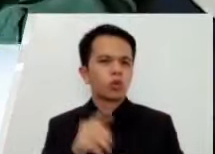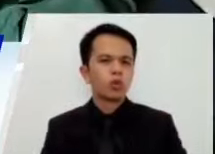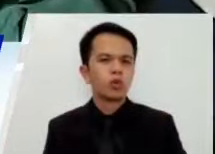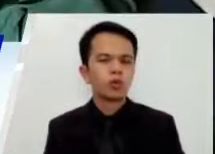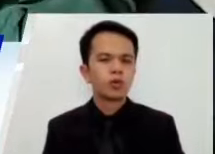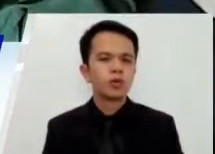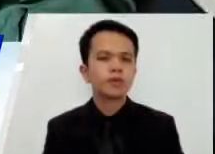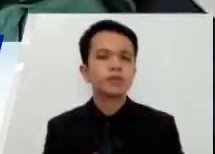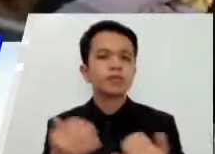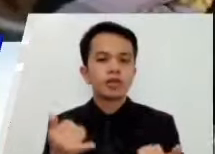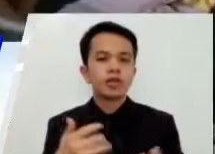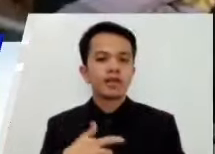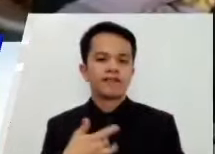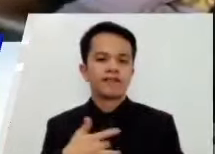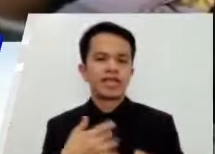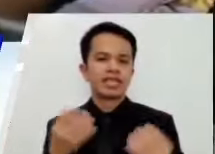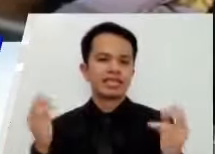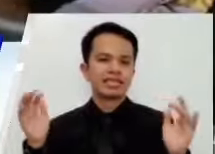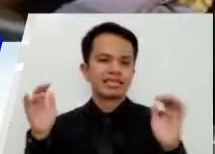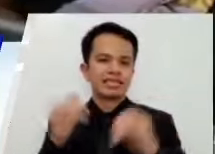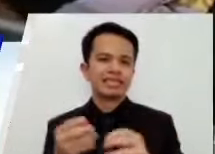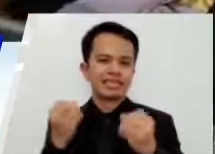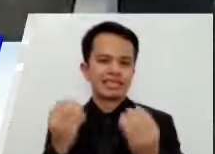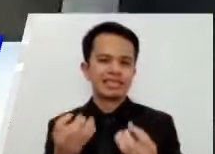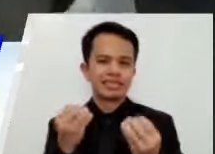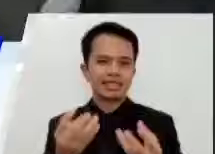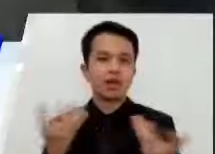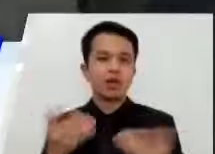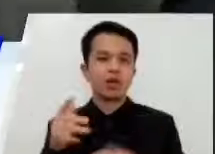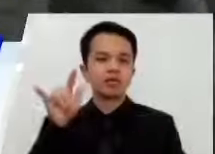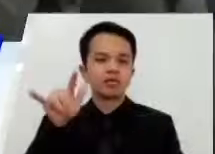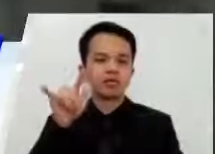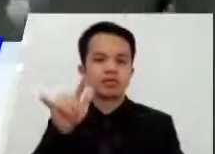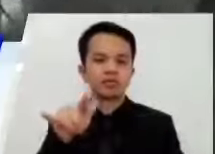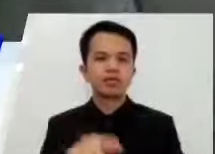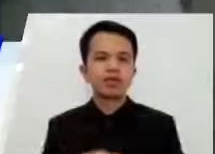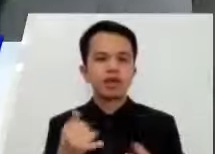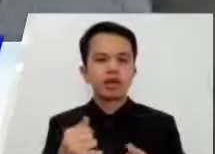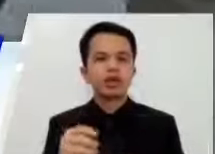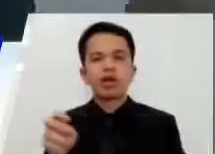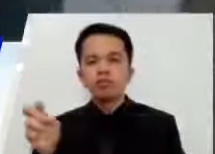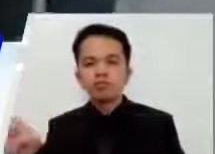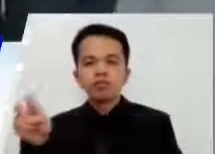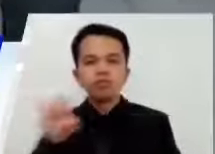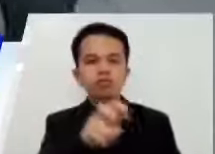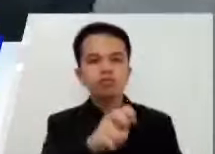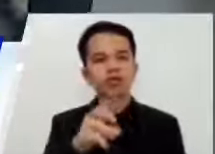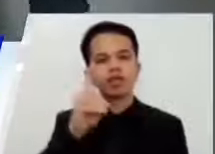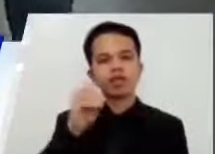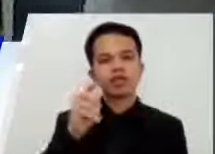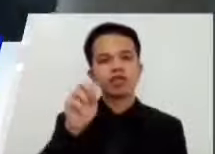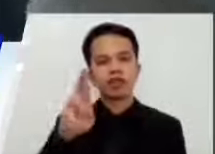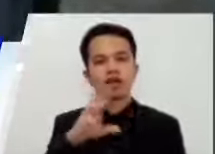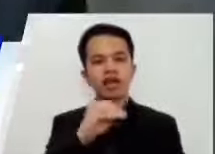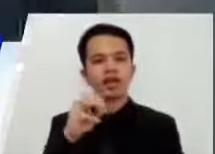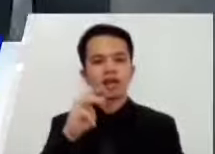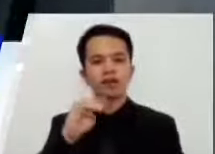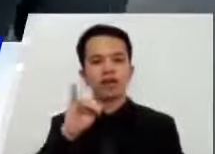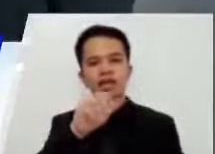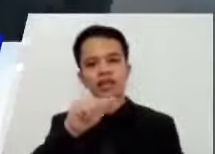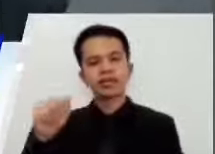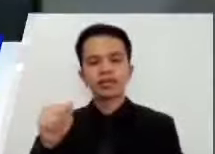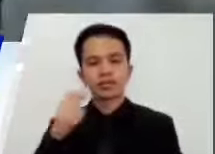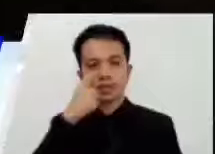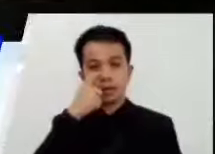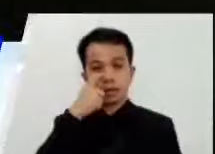na ang pagdami ng tao ngayon sa NEA Terminal 3 kung saan nag-ikot ang mga opisyal ng DOTR at MIAA. Ayon sa